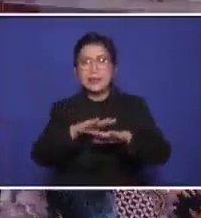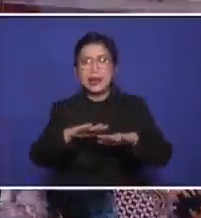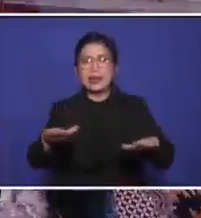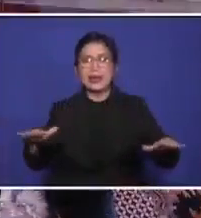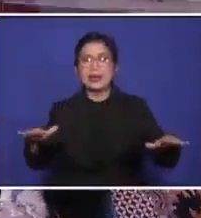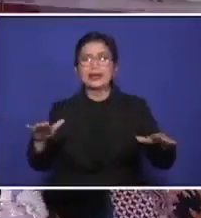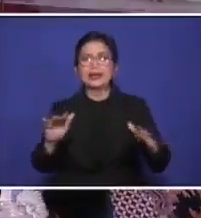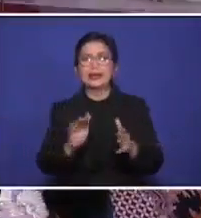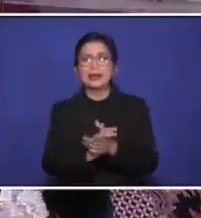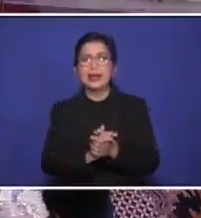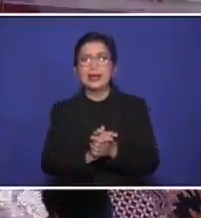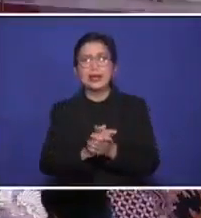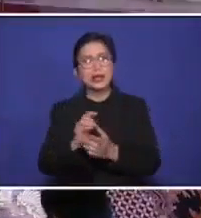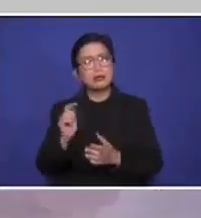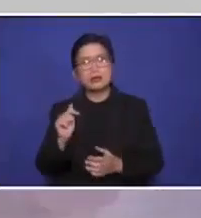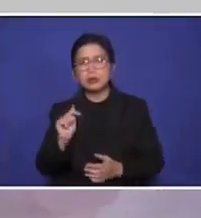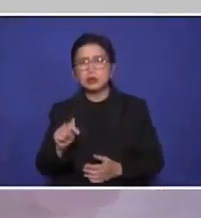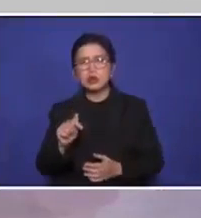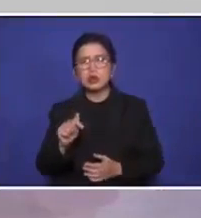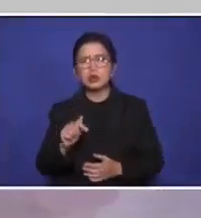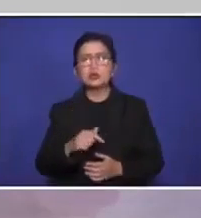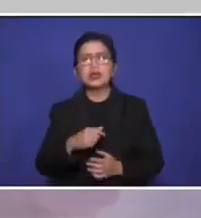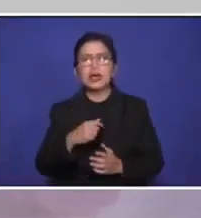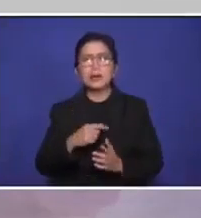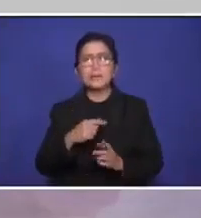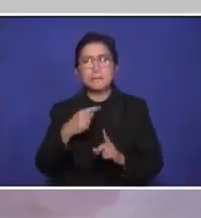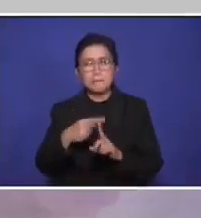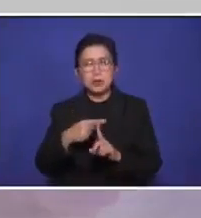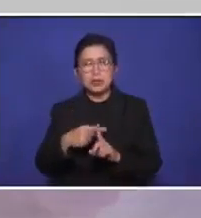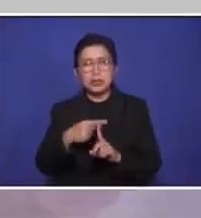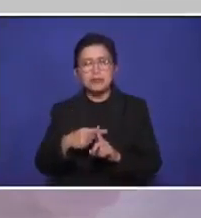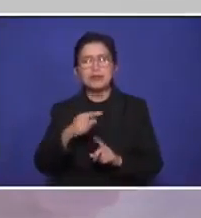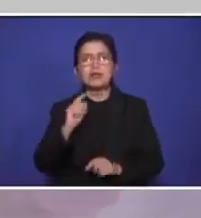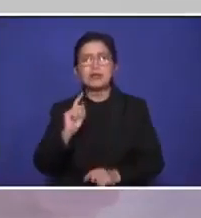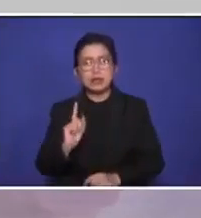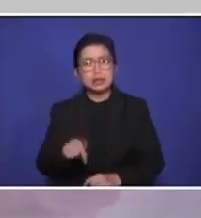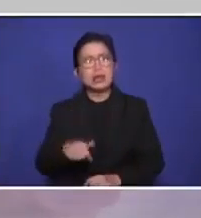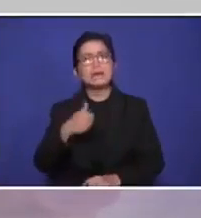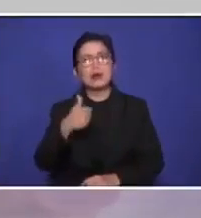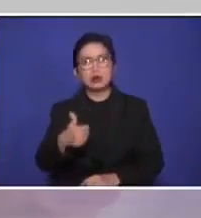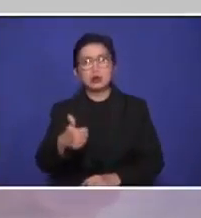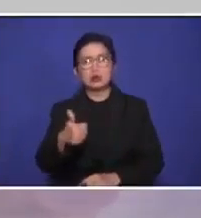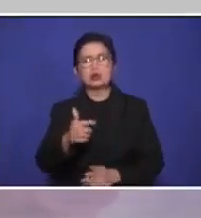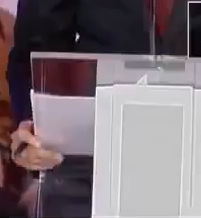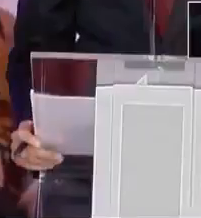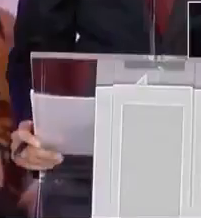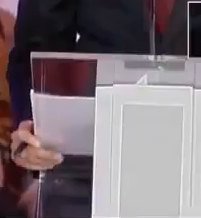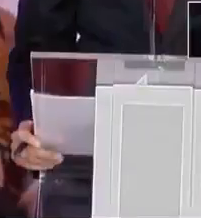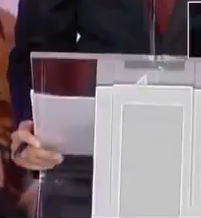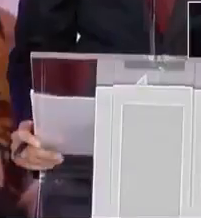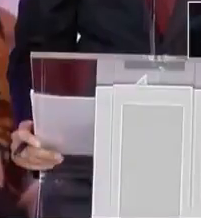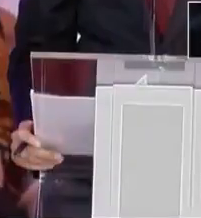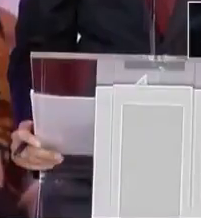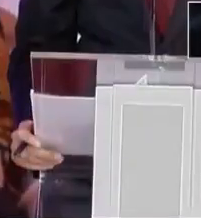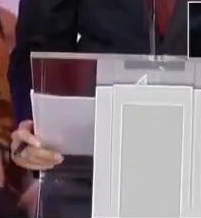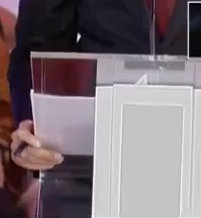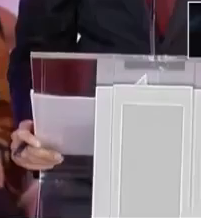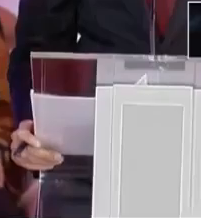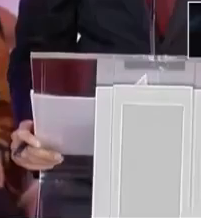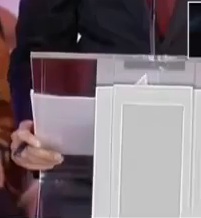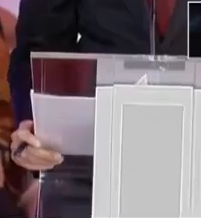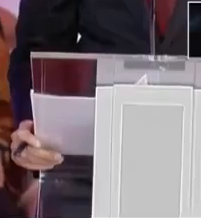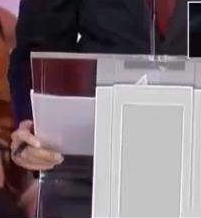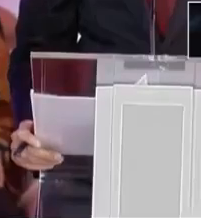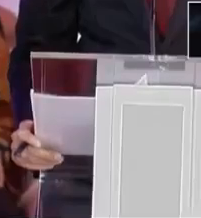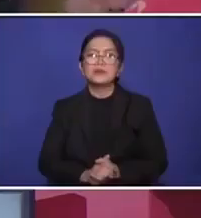Kemampuan mengendalikan suasana debat pasangan calon presiden dan wakil presiden yang sedang berkompetisi, serta menguasai riuh atmosfer